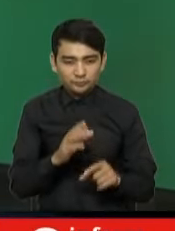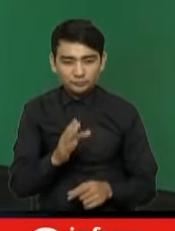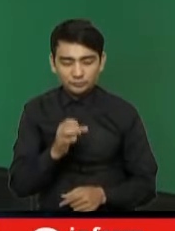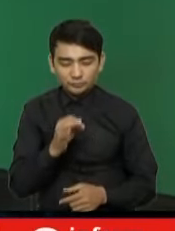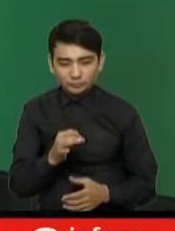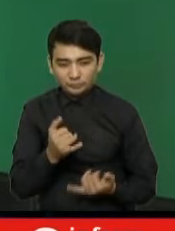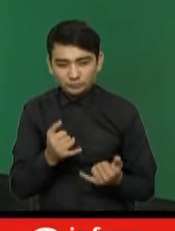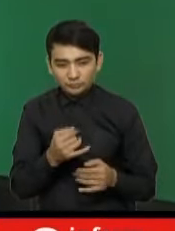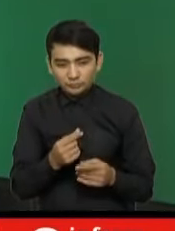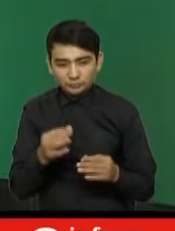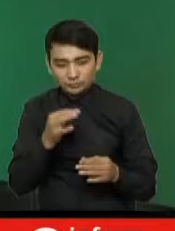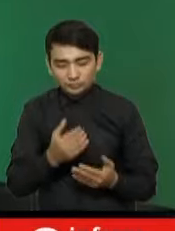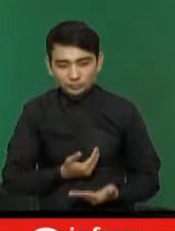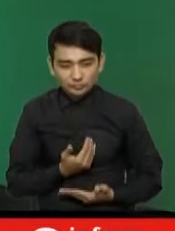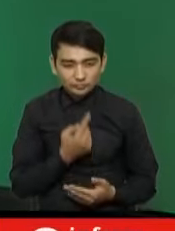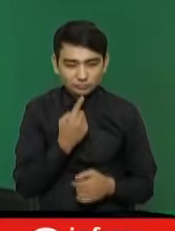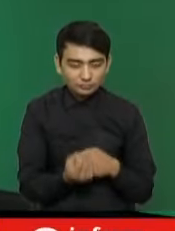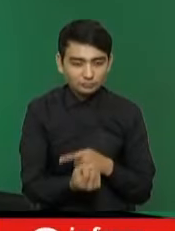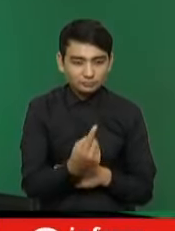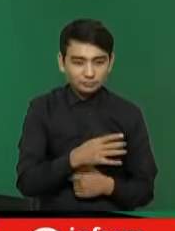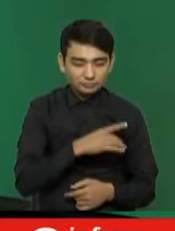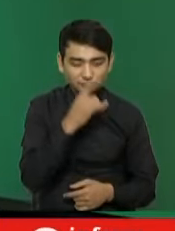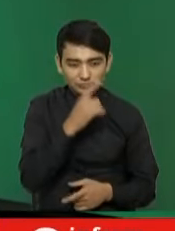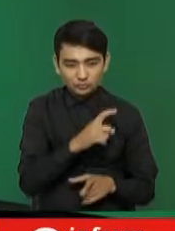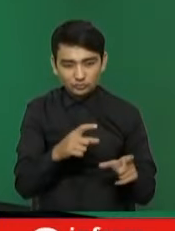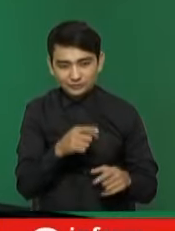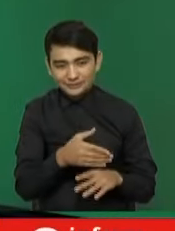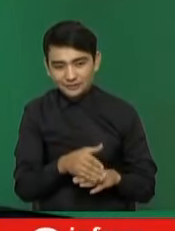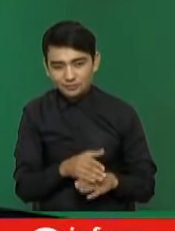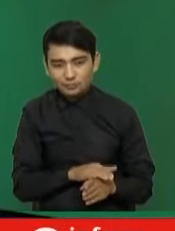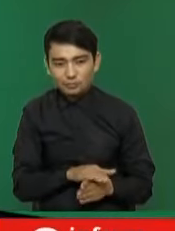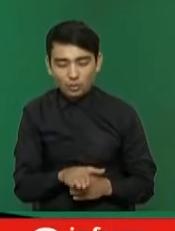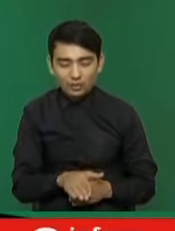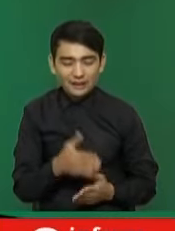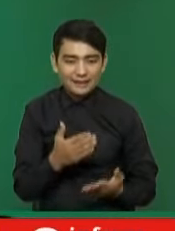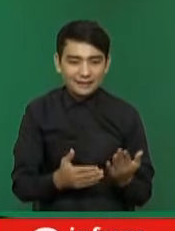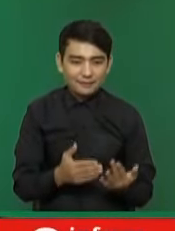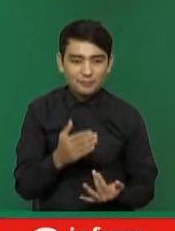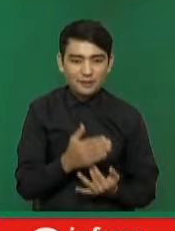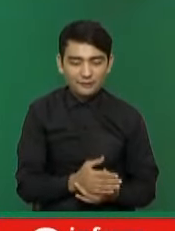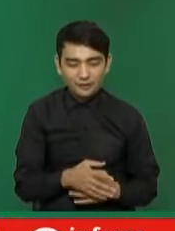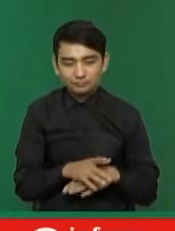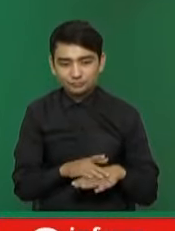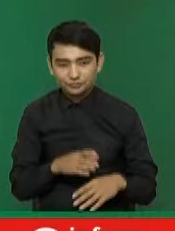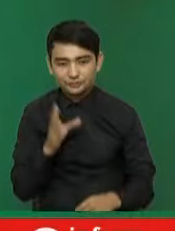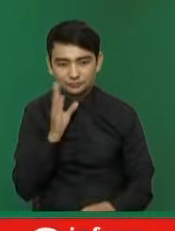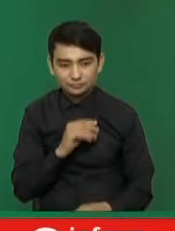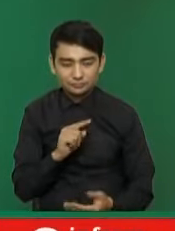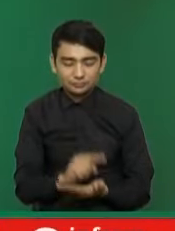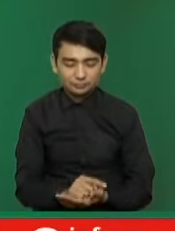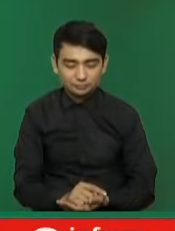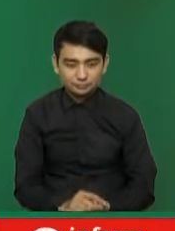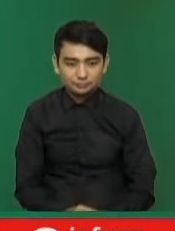ұйымдары өмірлік қиын жағдайға тап болған қазақстандықтардың несиесін толық не ішінара кешіруге міндеттелуі